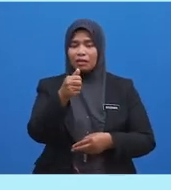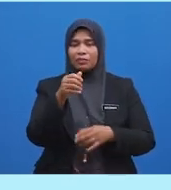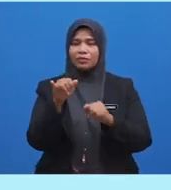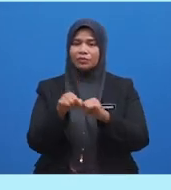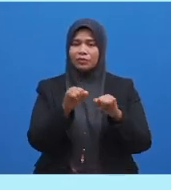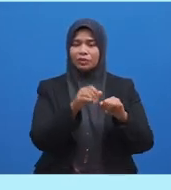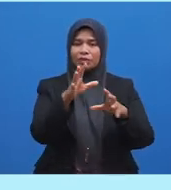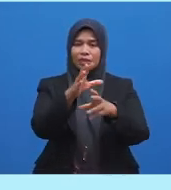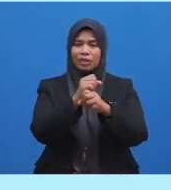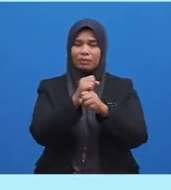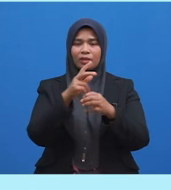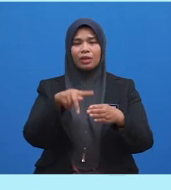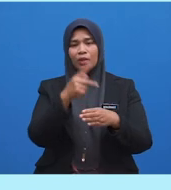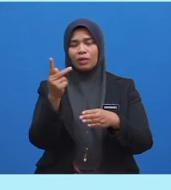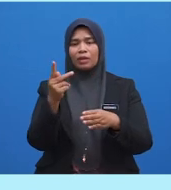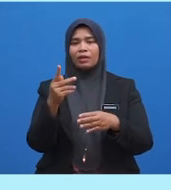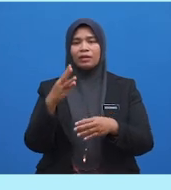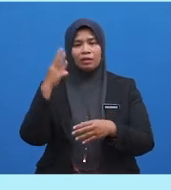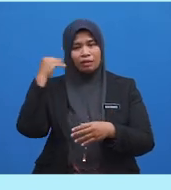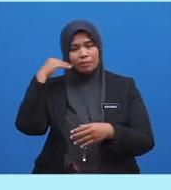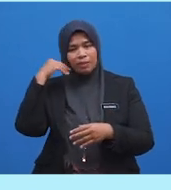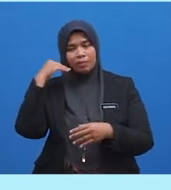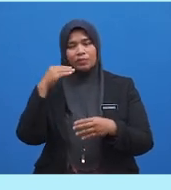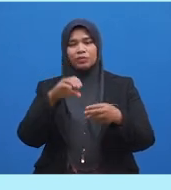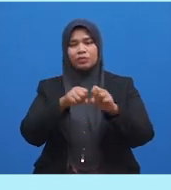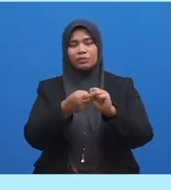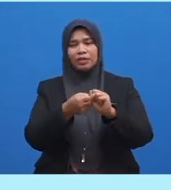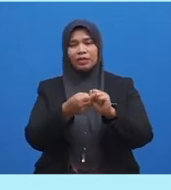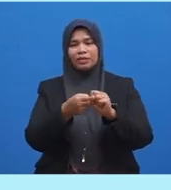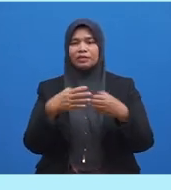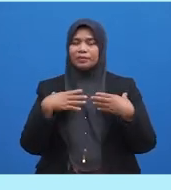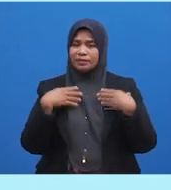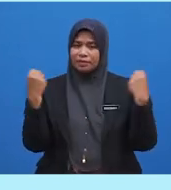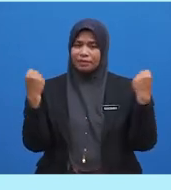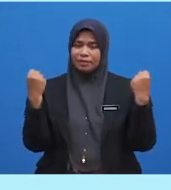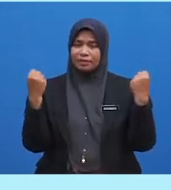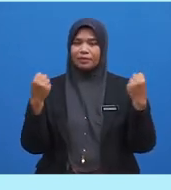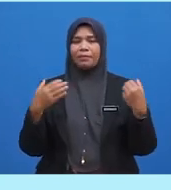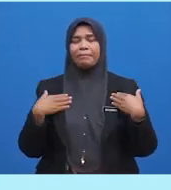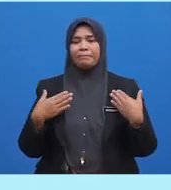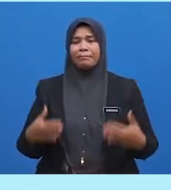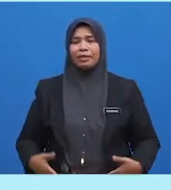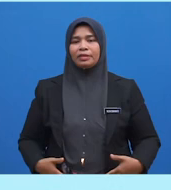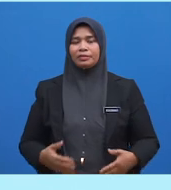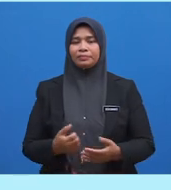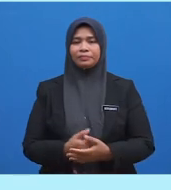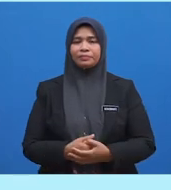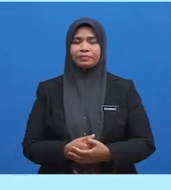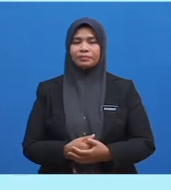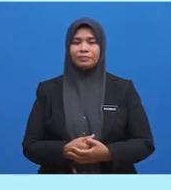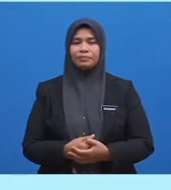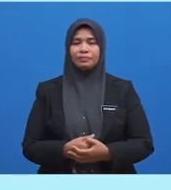dapat mengeluarkan penuh supaya menyehatkan tubuh pada